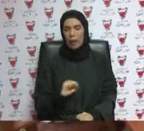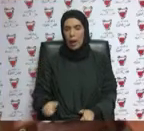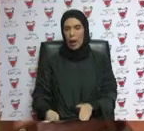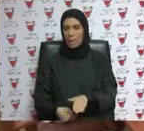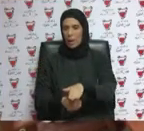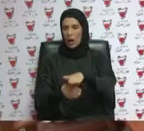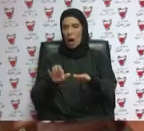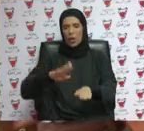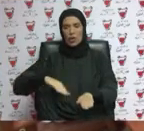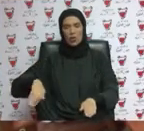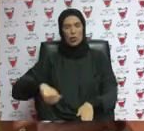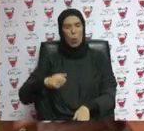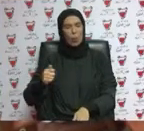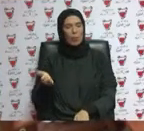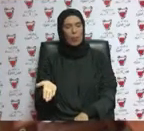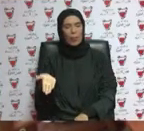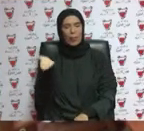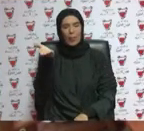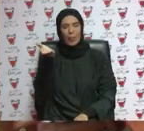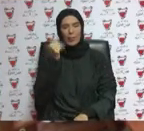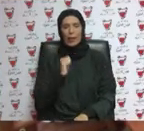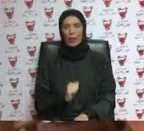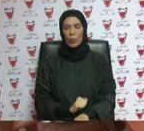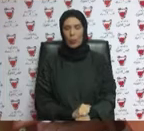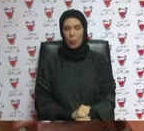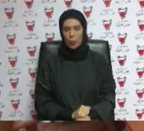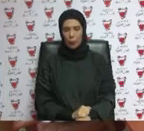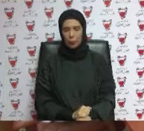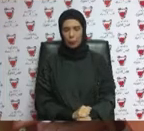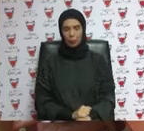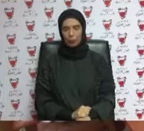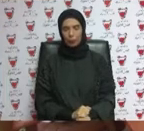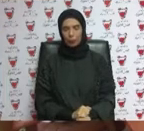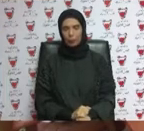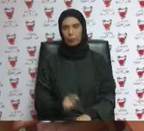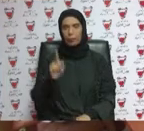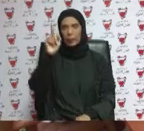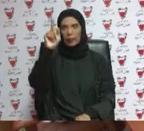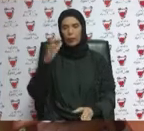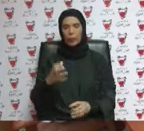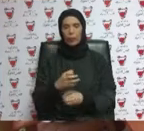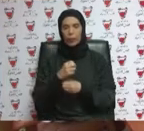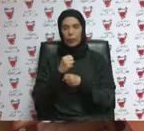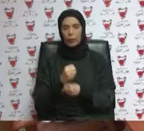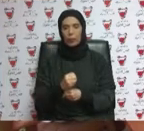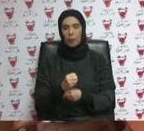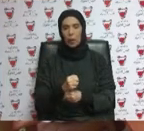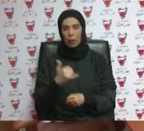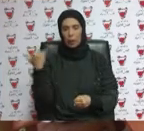خليفة بن سلمان آل خليفة رئيس الوزراء الموقر حفظه الله، يعكس